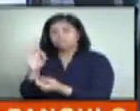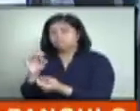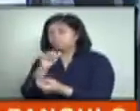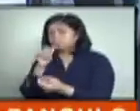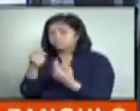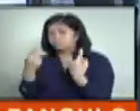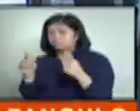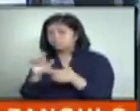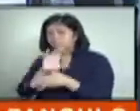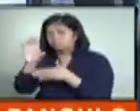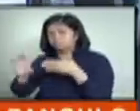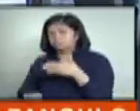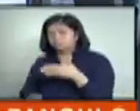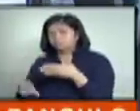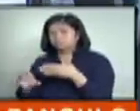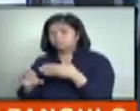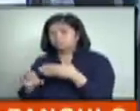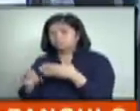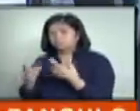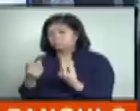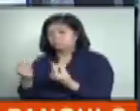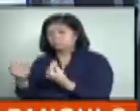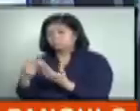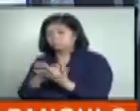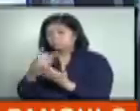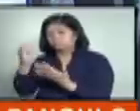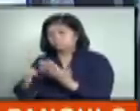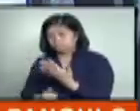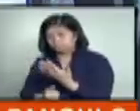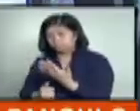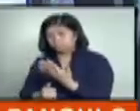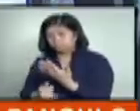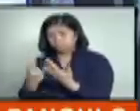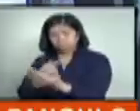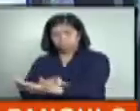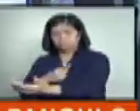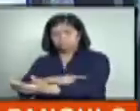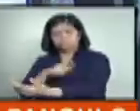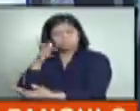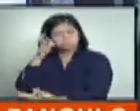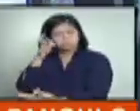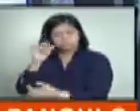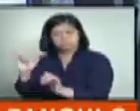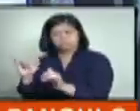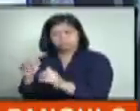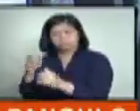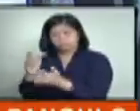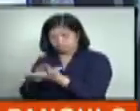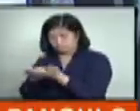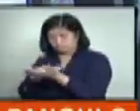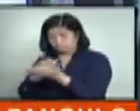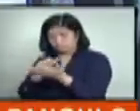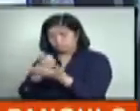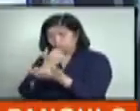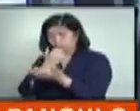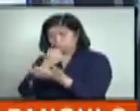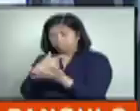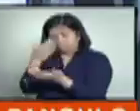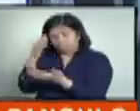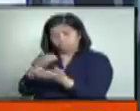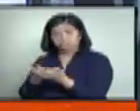hindi pa nabuo yung pinapagawang project, first time ko lang ito makarinig ngayon itong klase, sir, ha? Pardon me kung medyo mali din